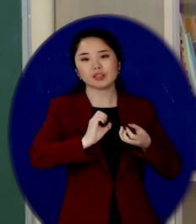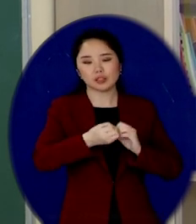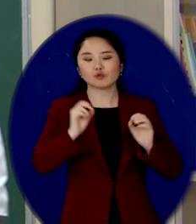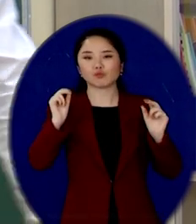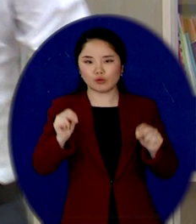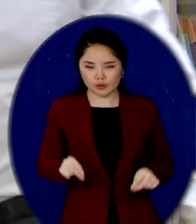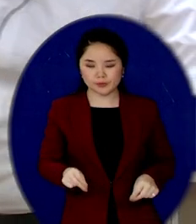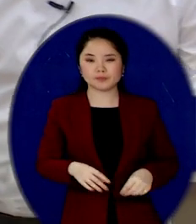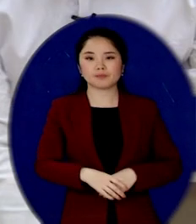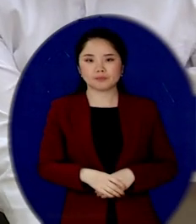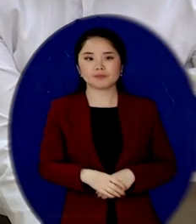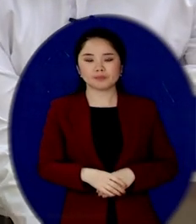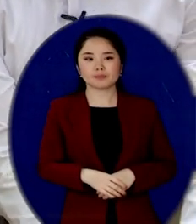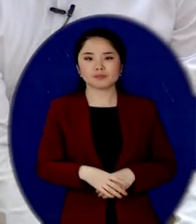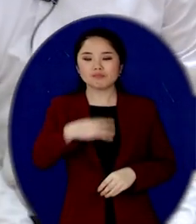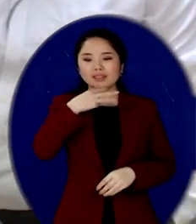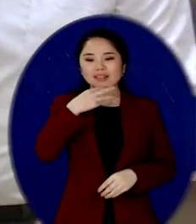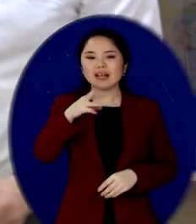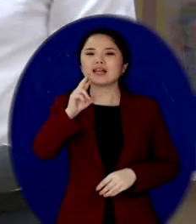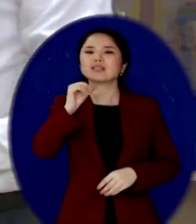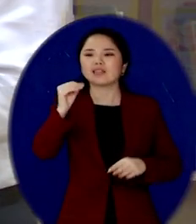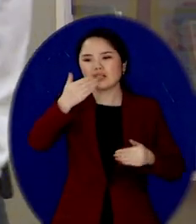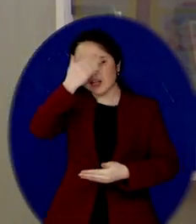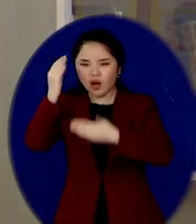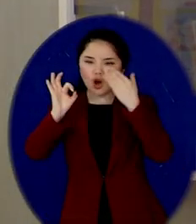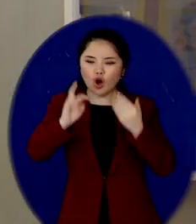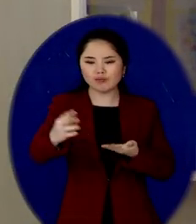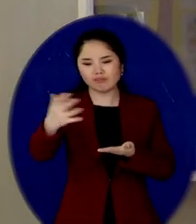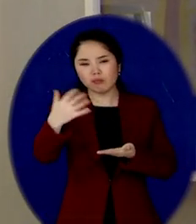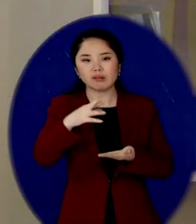болох нь байна. Мэдээллийг яаж цуглуулах вэ?